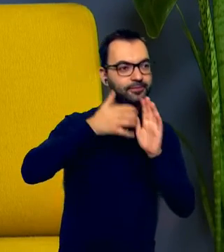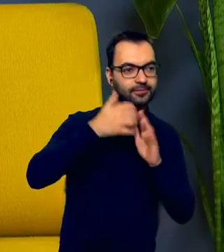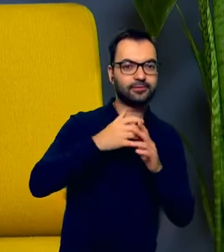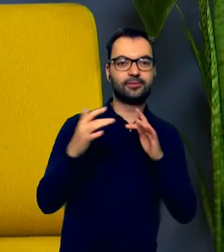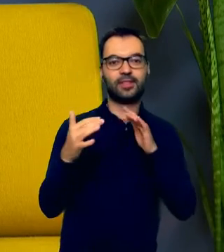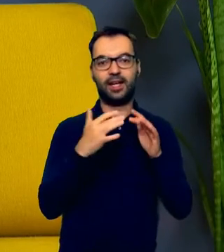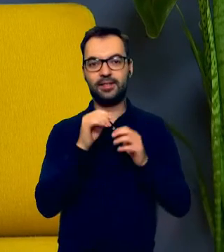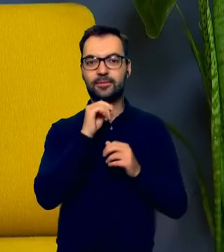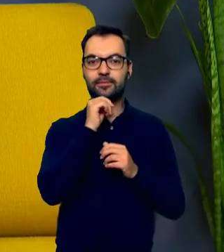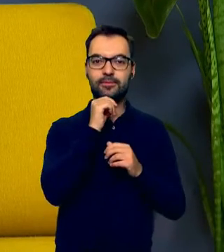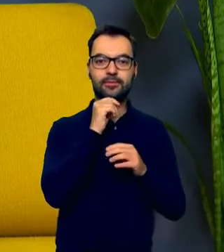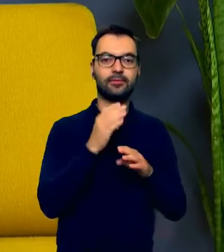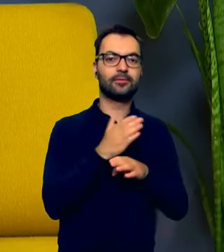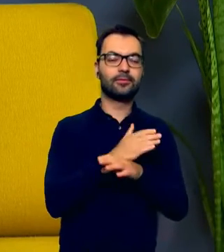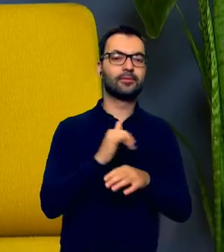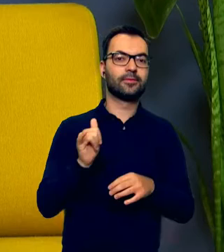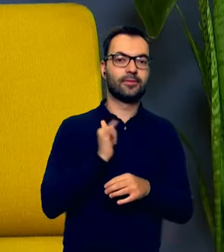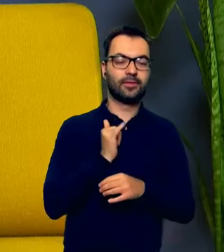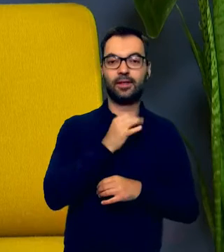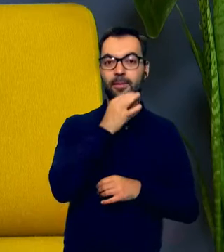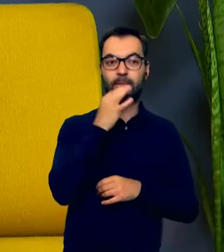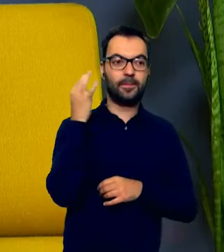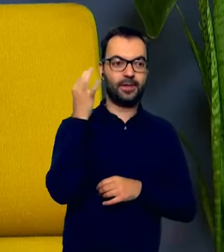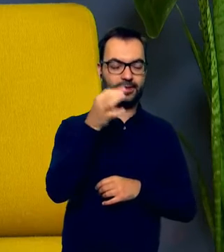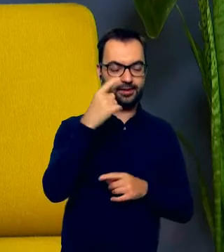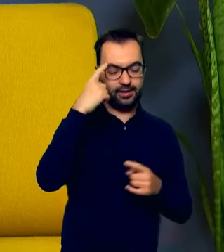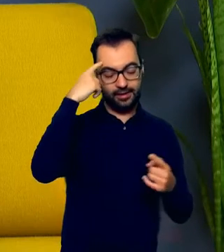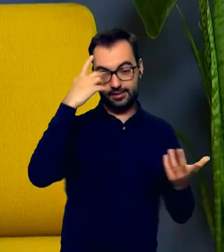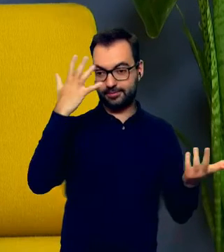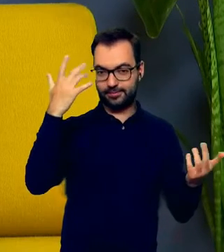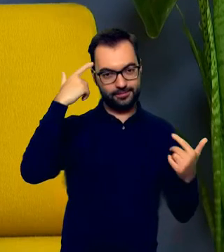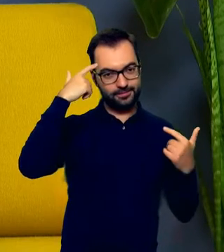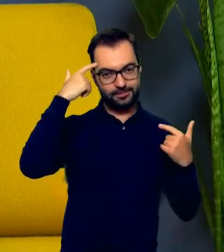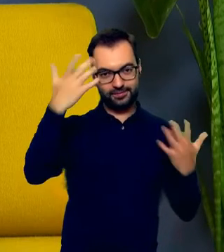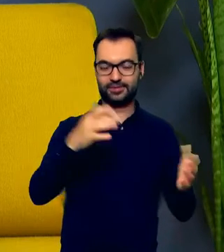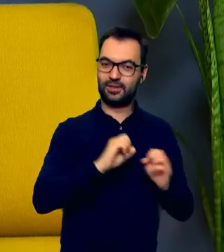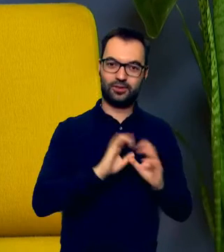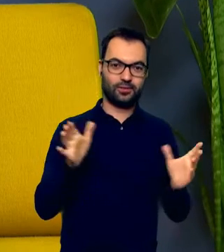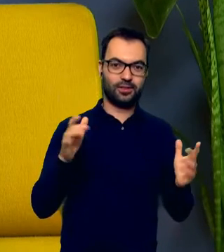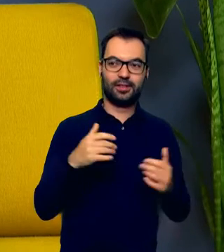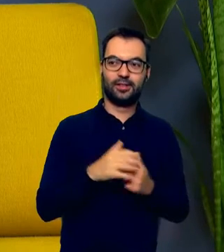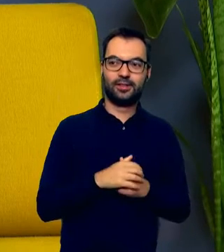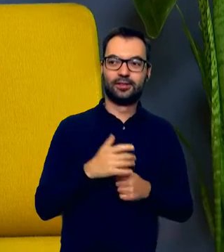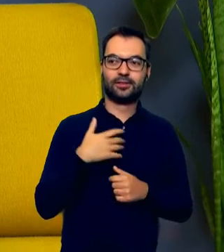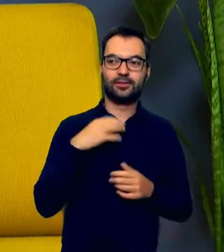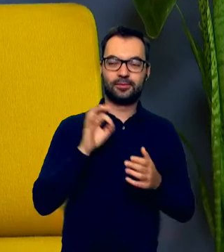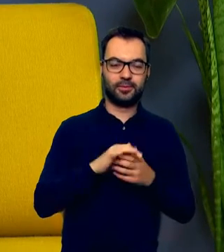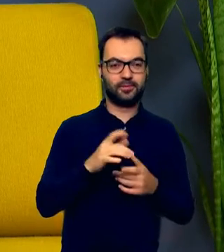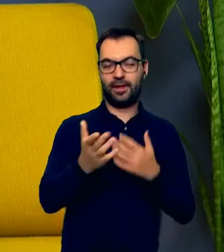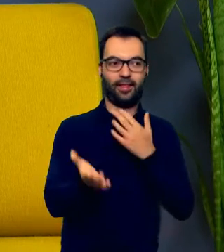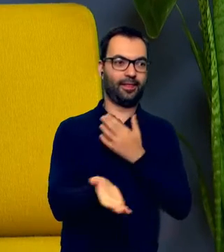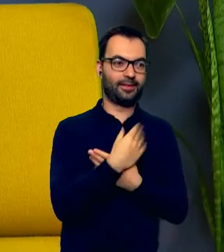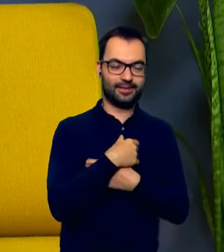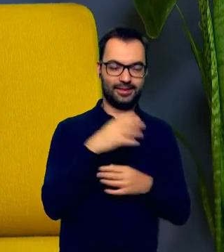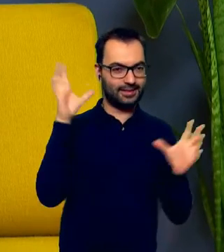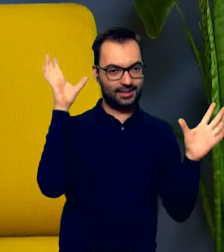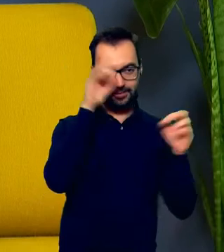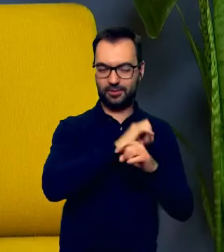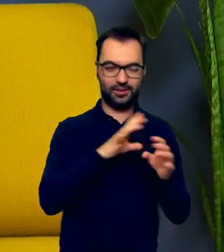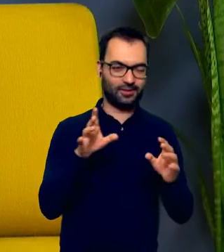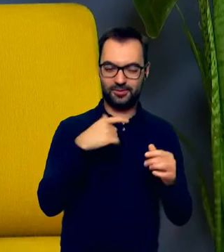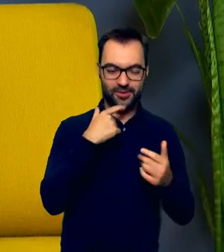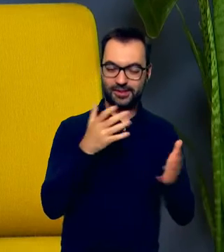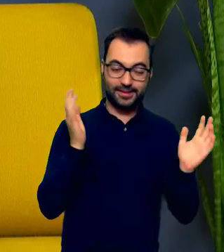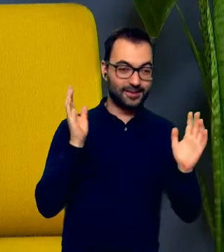relacje. Zanim jednak do tego dojdziemy, to pytanie, którego miałam zacząć i zapomniałam oczywiście, bo no, czuję potencjał, że zostanę zagadana i zapominam w związku z